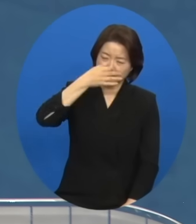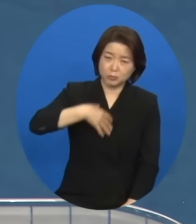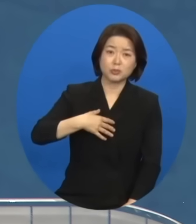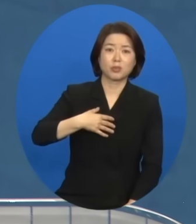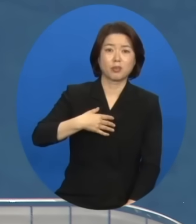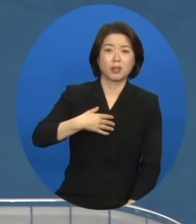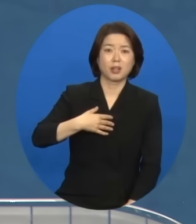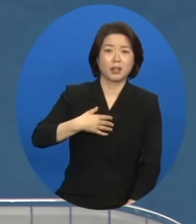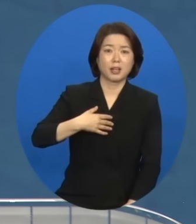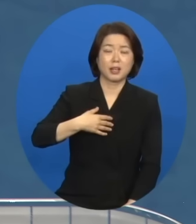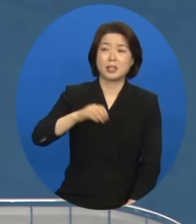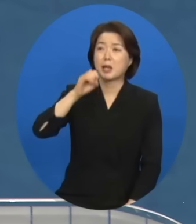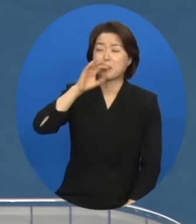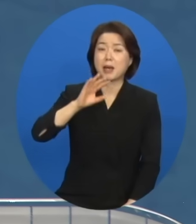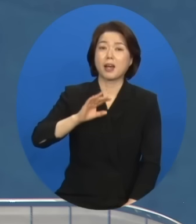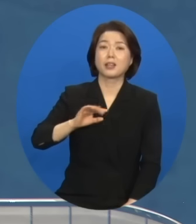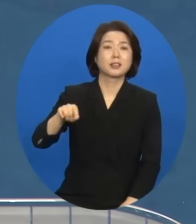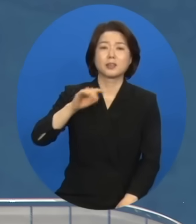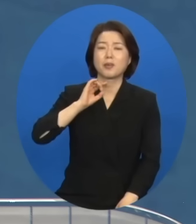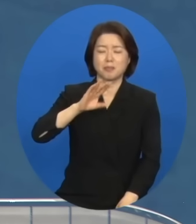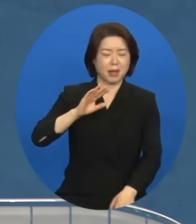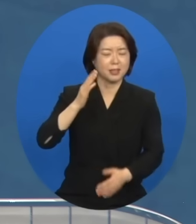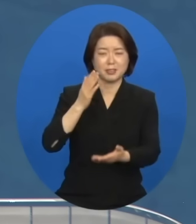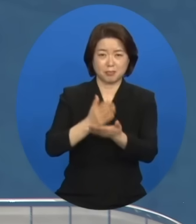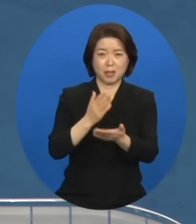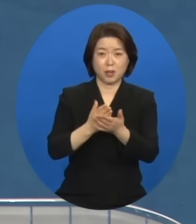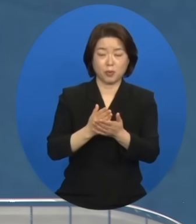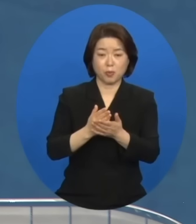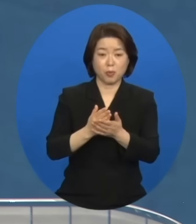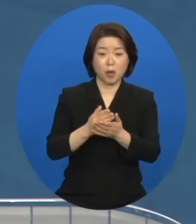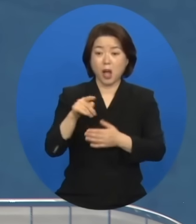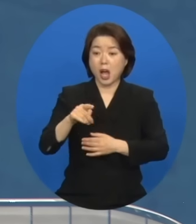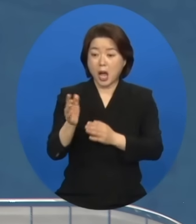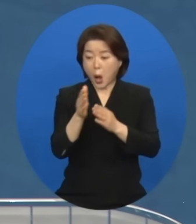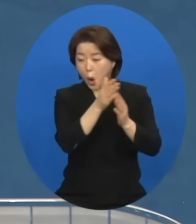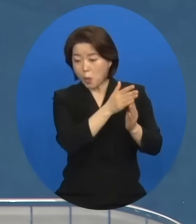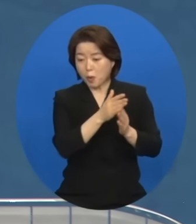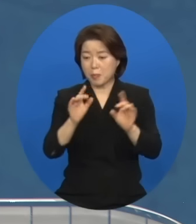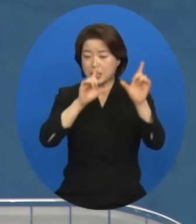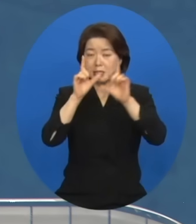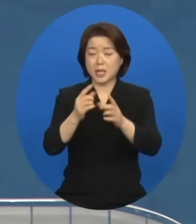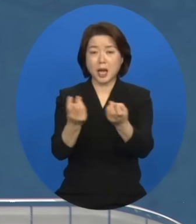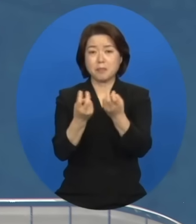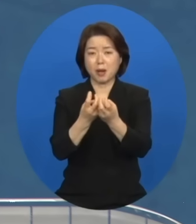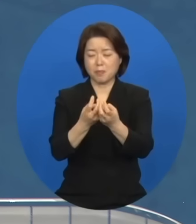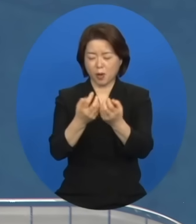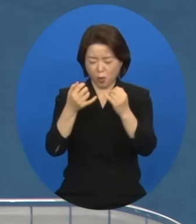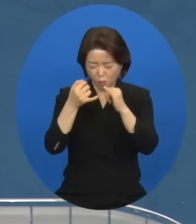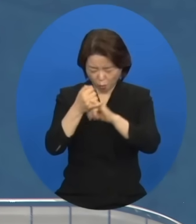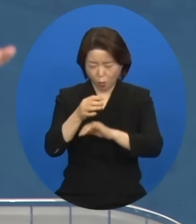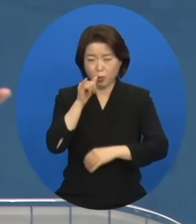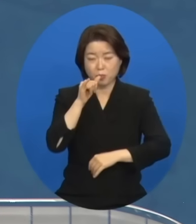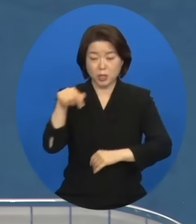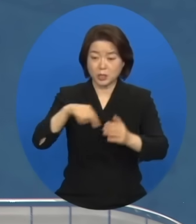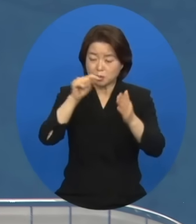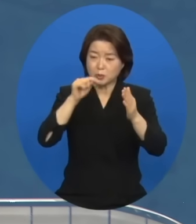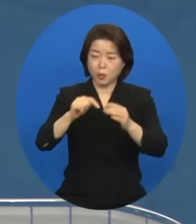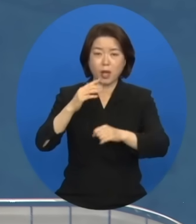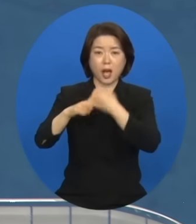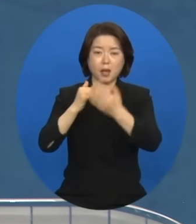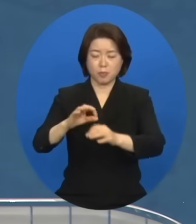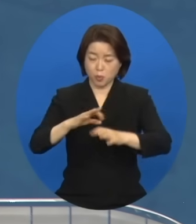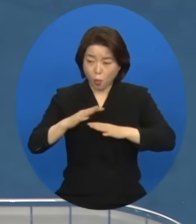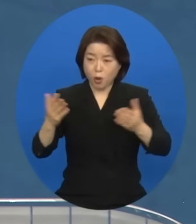힘들어요 하지만 말아야 돼요. 살 길이 반드시 있어요. 그 가운데서 하나님께서 놀라운 일을